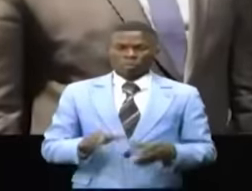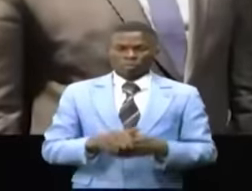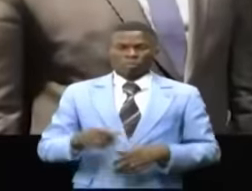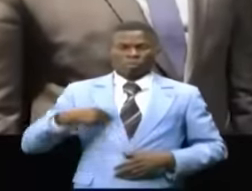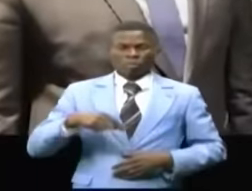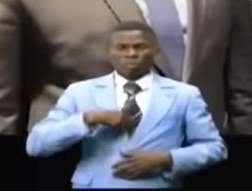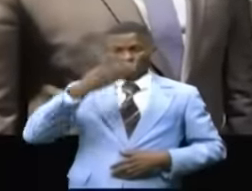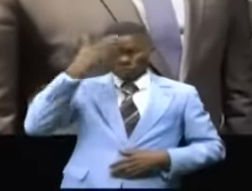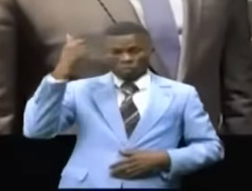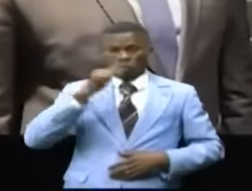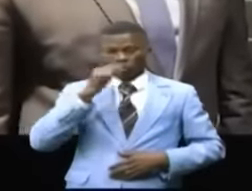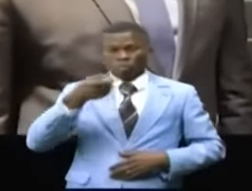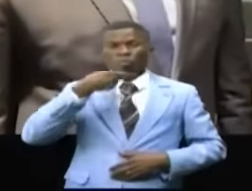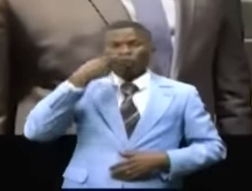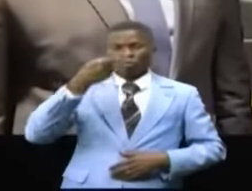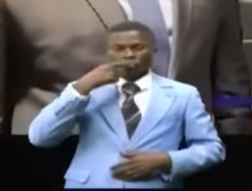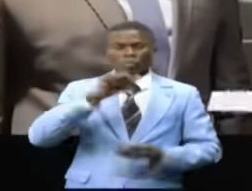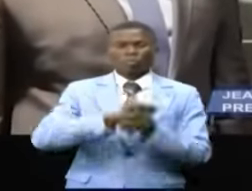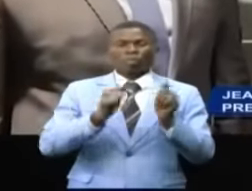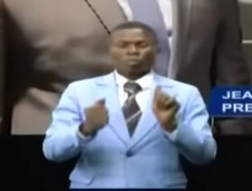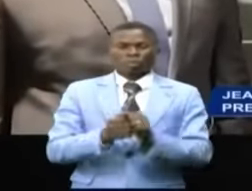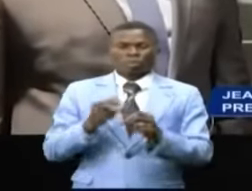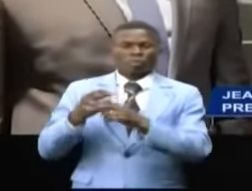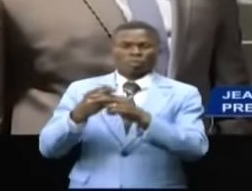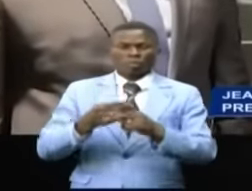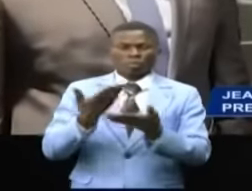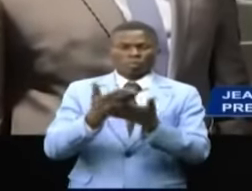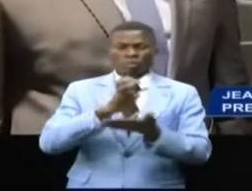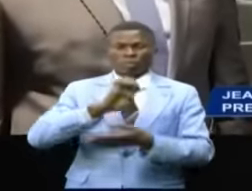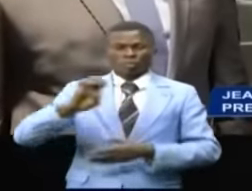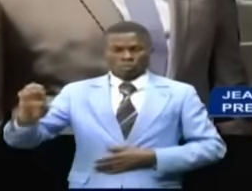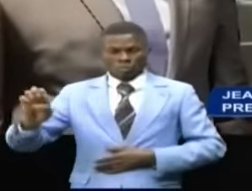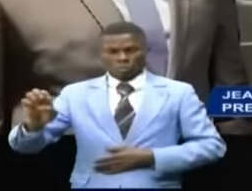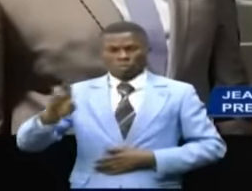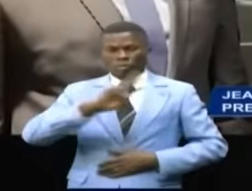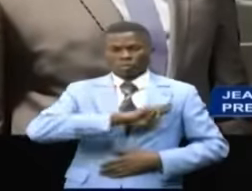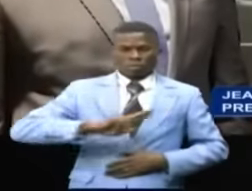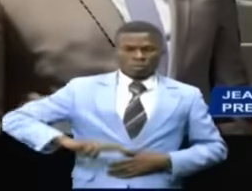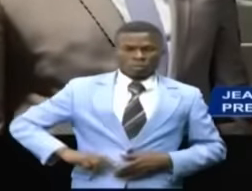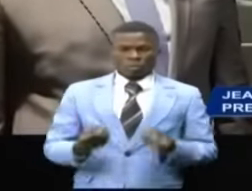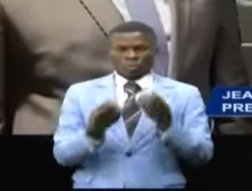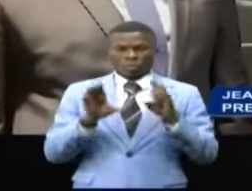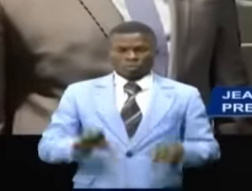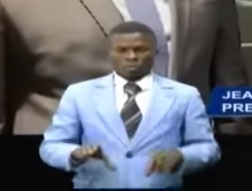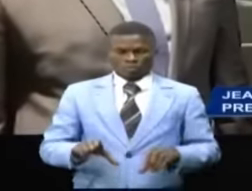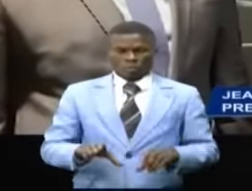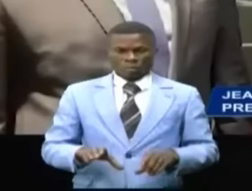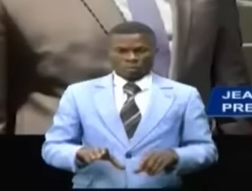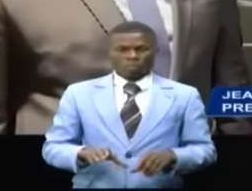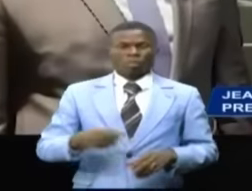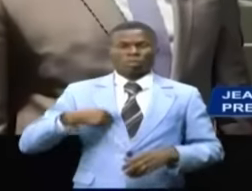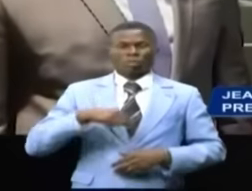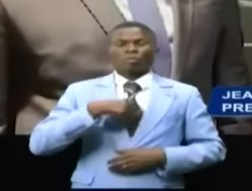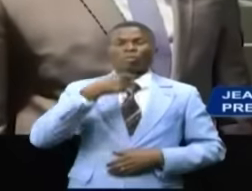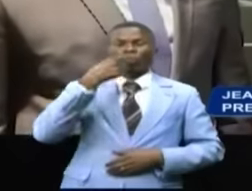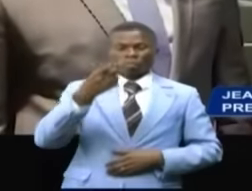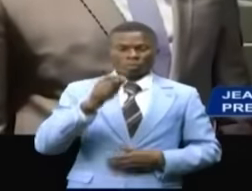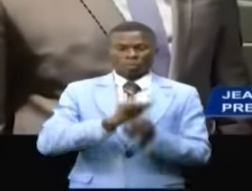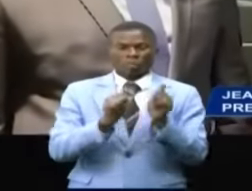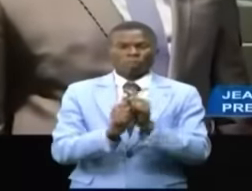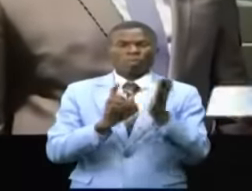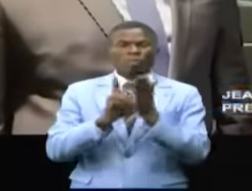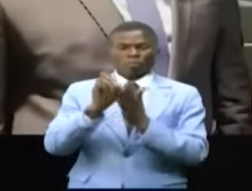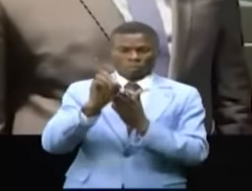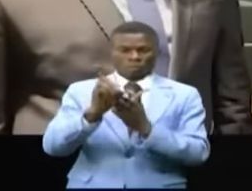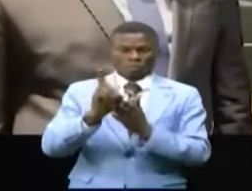pas manqué de parler de la question sécuritaire à l'est de la République démocratique du Congo. Comment parler de développement,